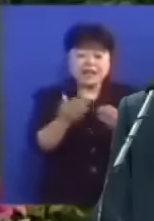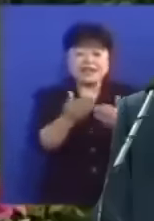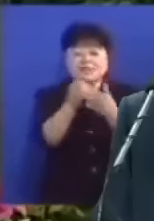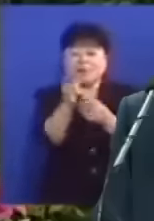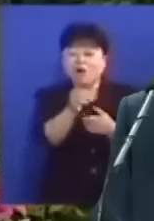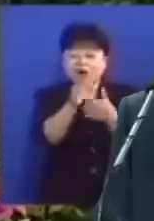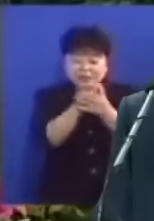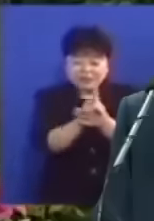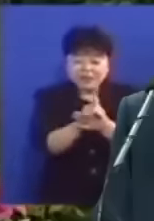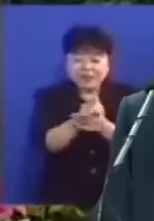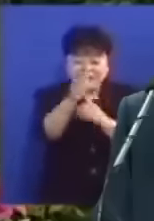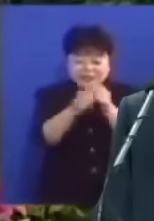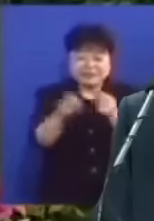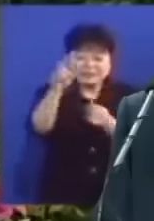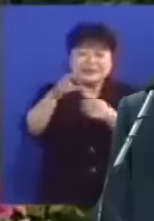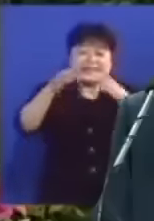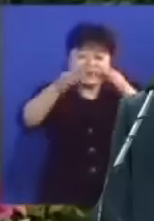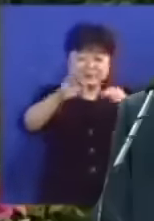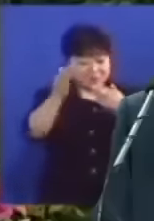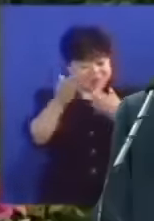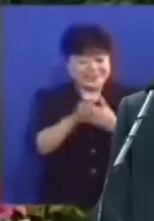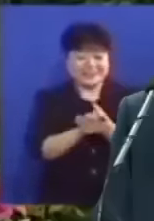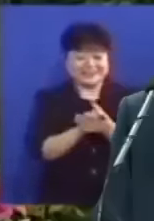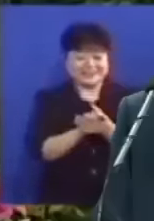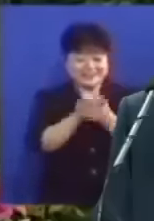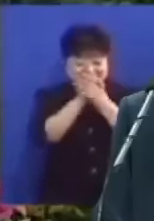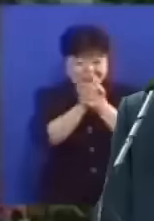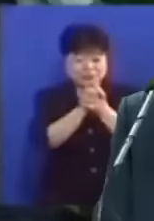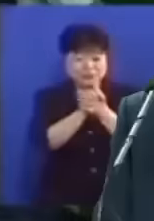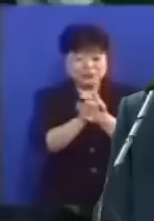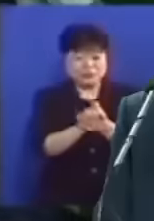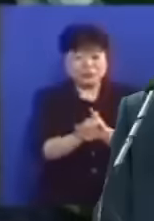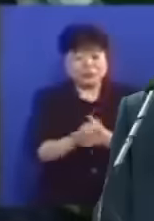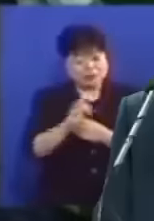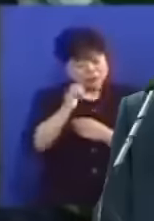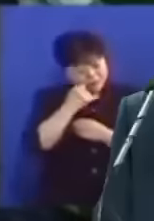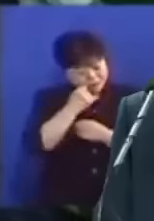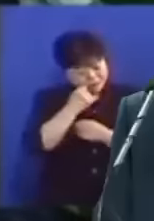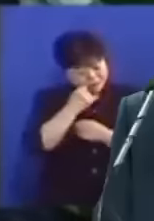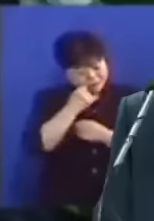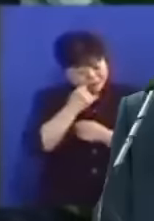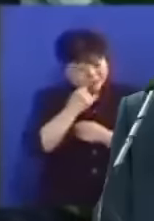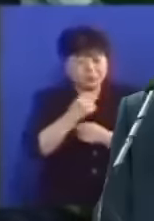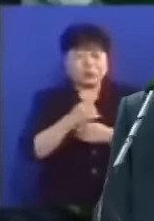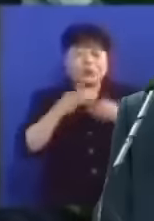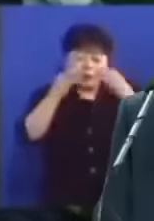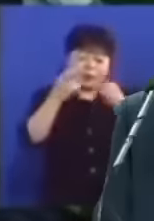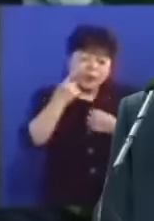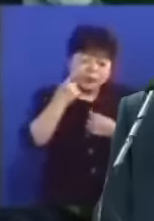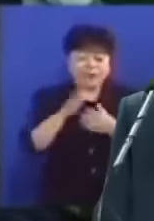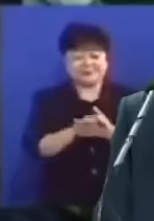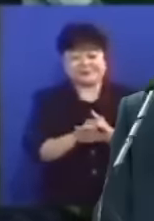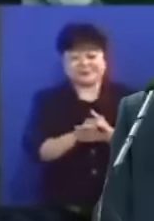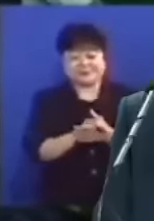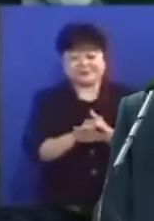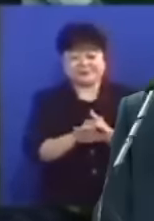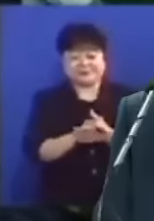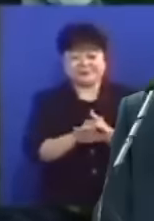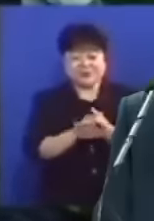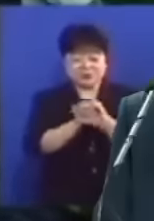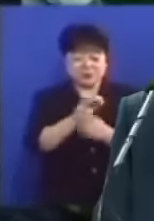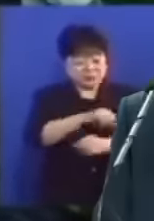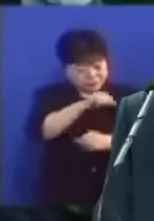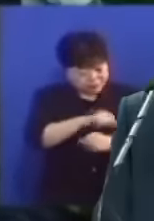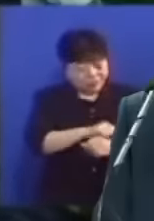기도하고 하나님을 찬미해야 되는 것입니다. 기도가 안 나오는데요, 안 나오니까 기도해야지요. 잘 나올